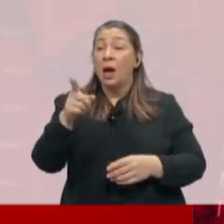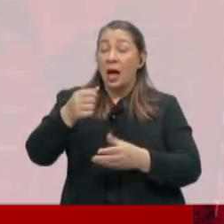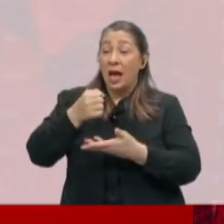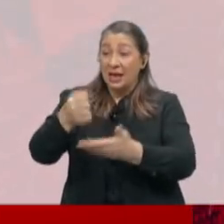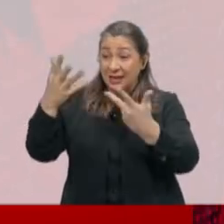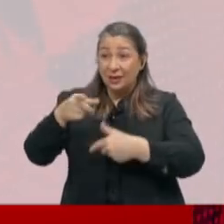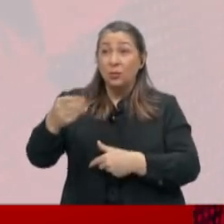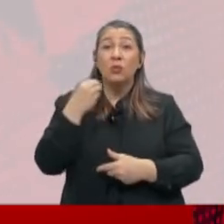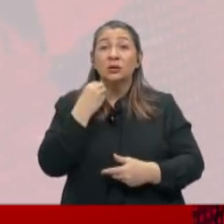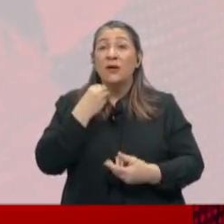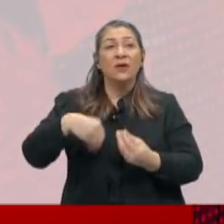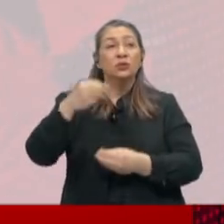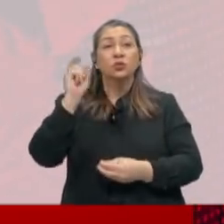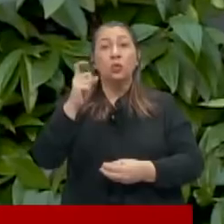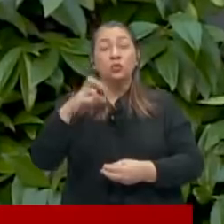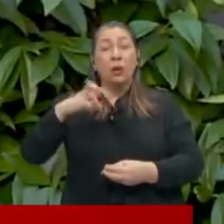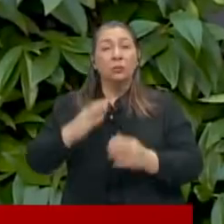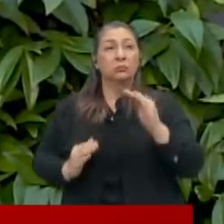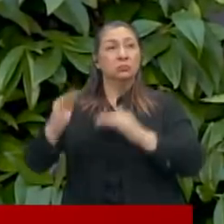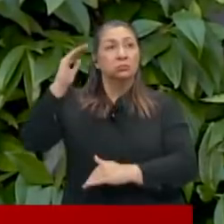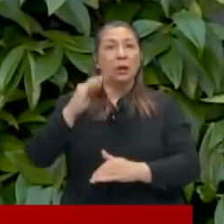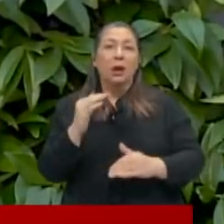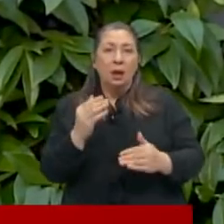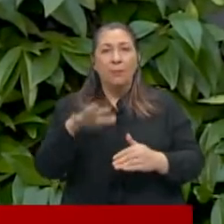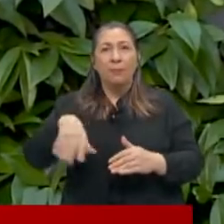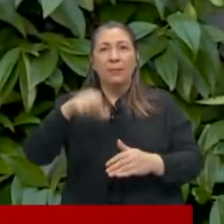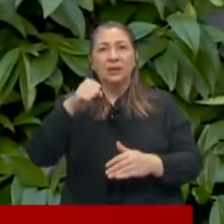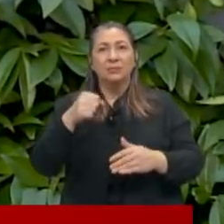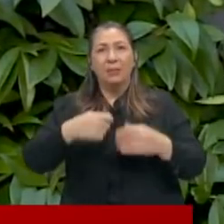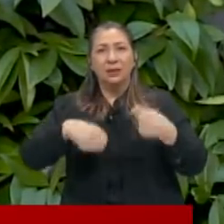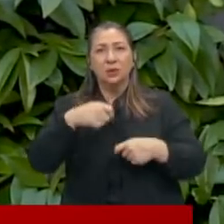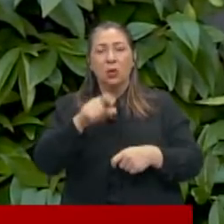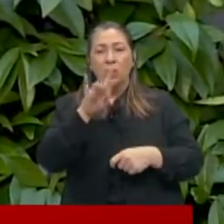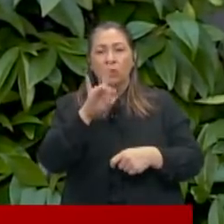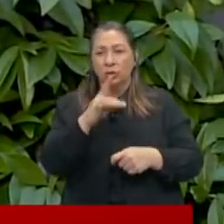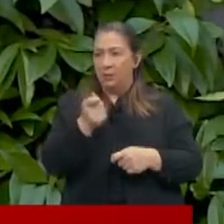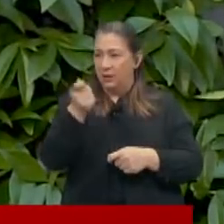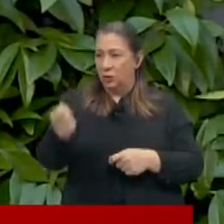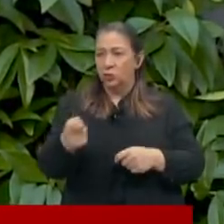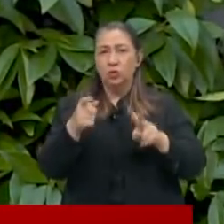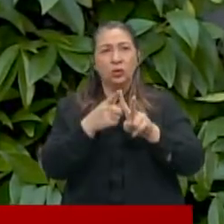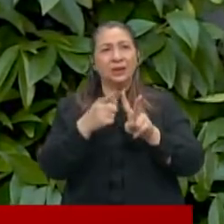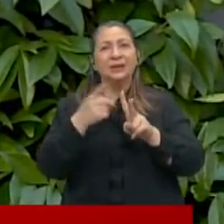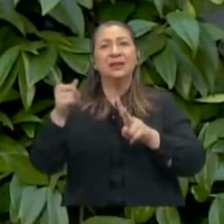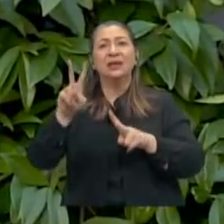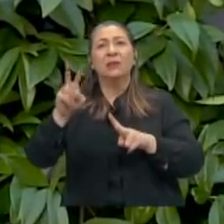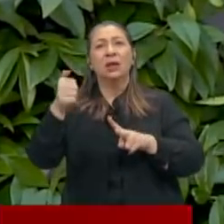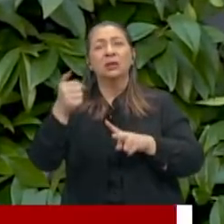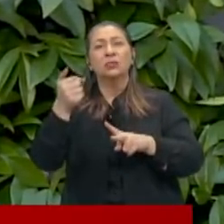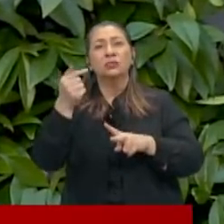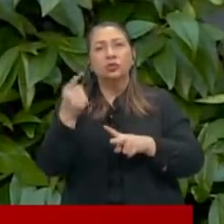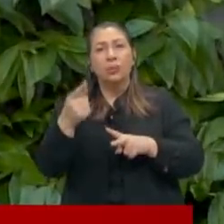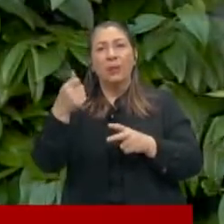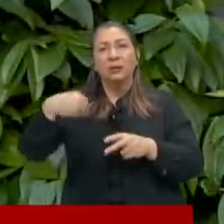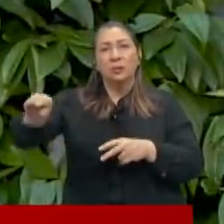borçlanma faizi 9 puan arttı. İyi, Merkez Bankası Şahap Kavcıoğlu 14'ten para veriyor. Nurettin Nebati'ye 26,5'tan